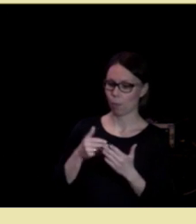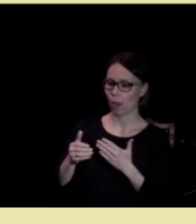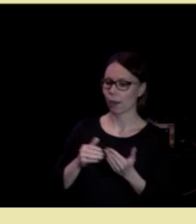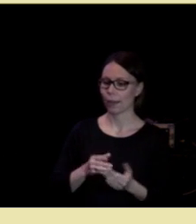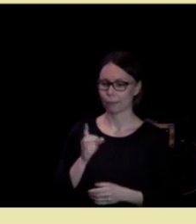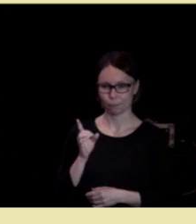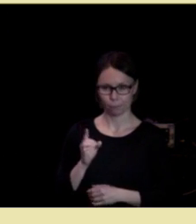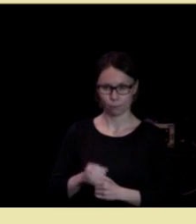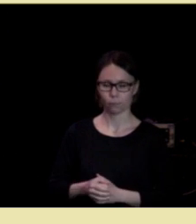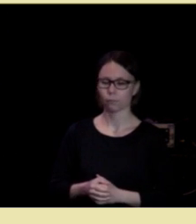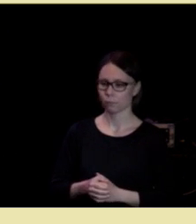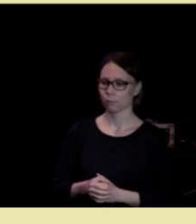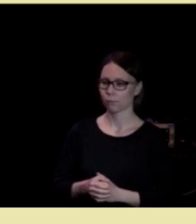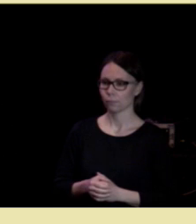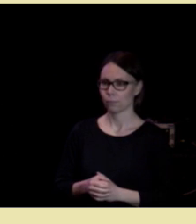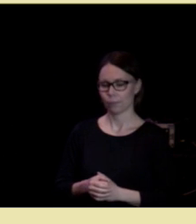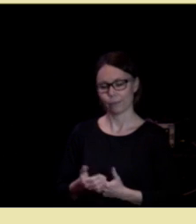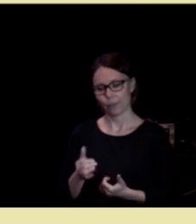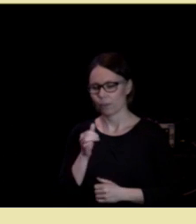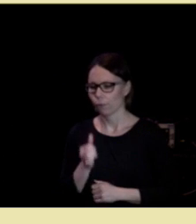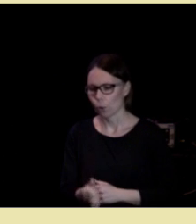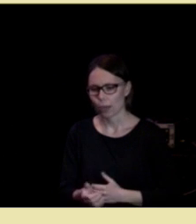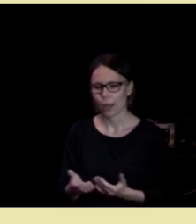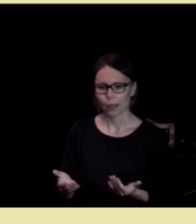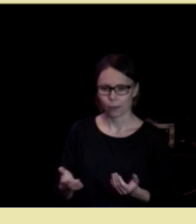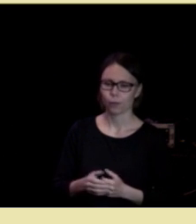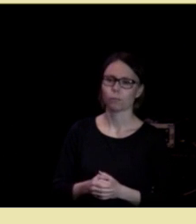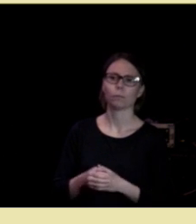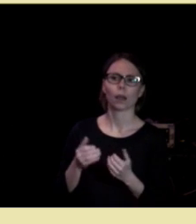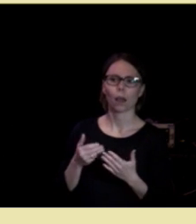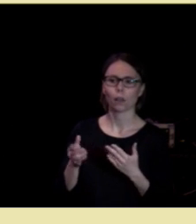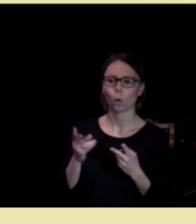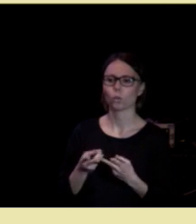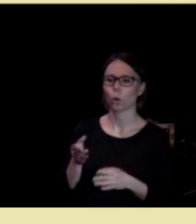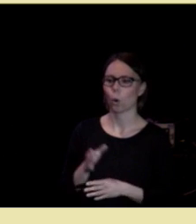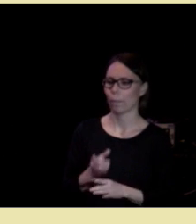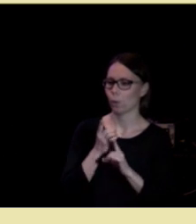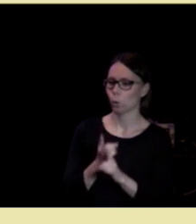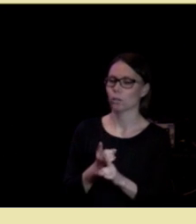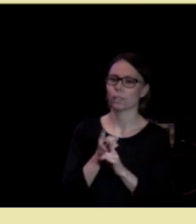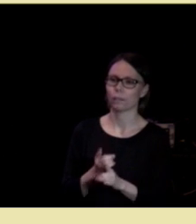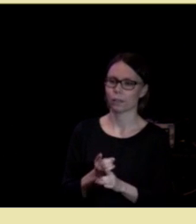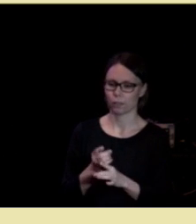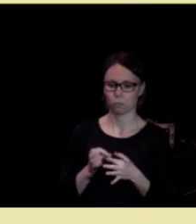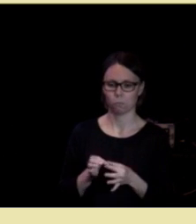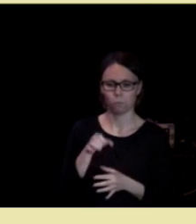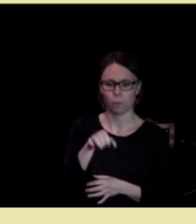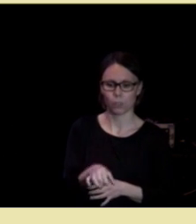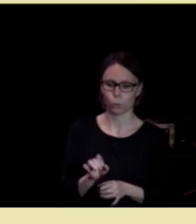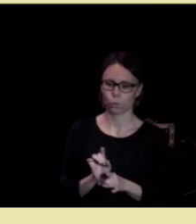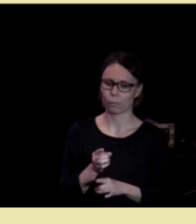men jeg hadde nær sagt selvfølgelig, også om konsekvensene for det menneske det